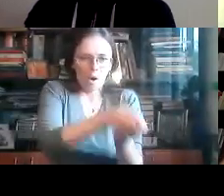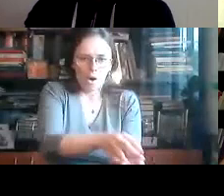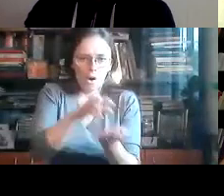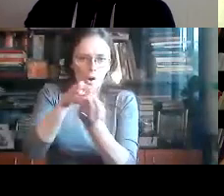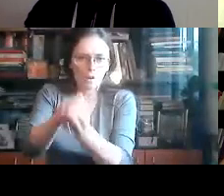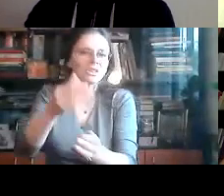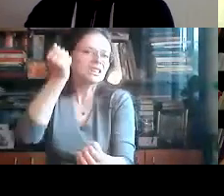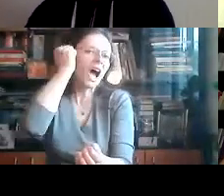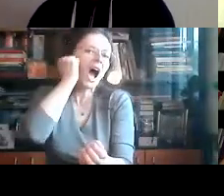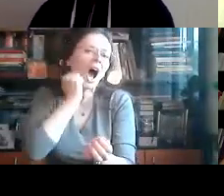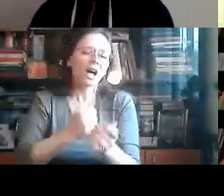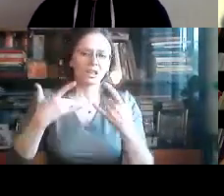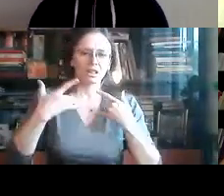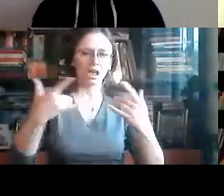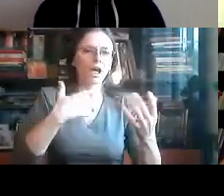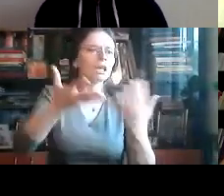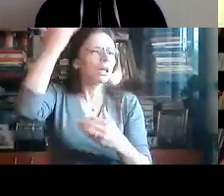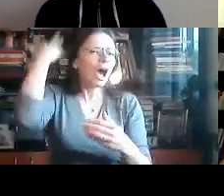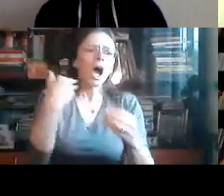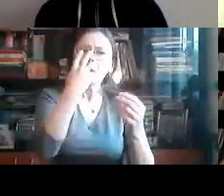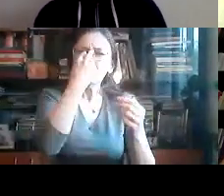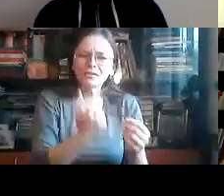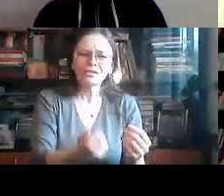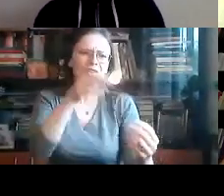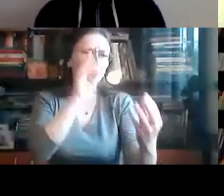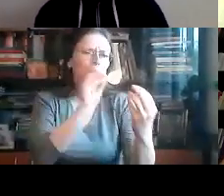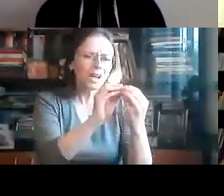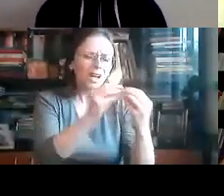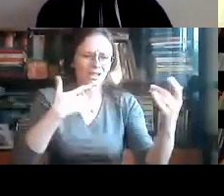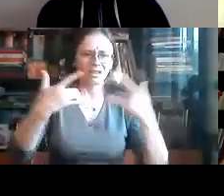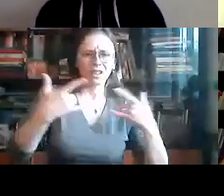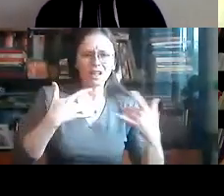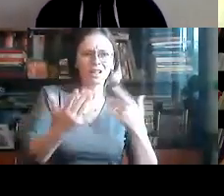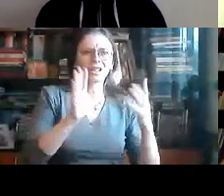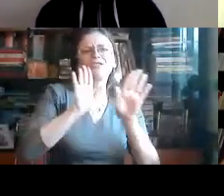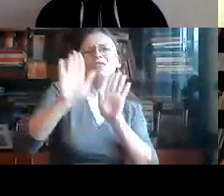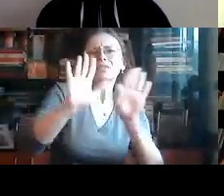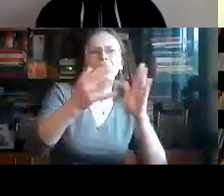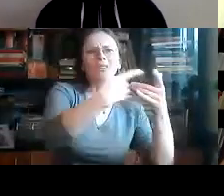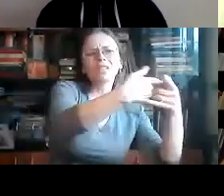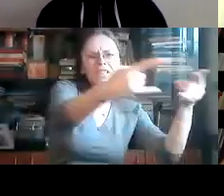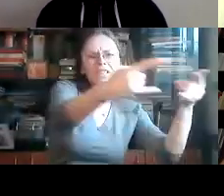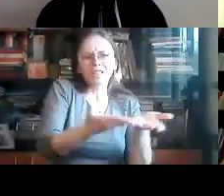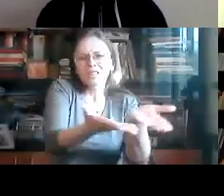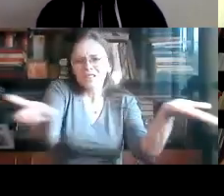который был. То есть даже вот это вот весь огромное количество вот этих спектаклей, вот этих прекрасных,